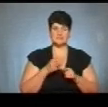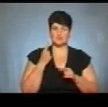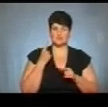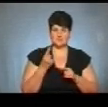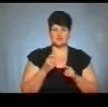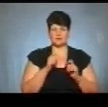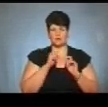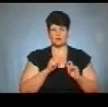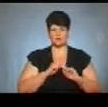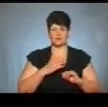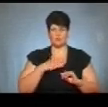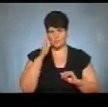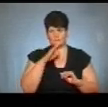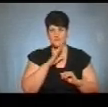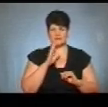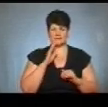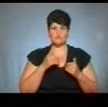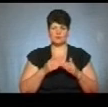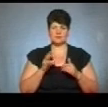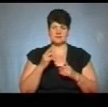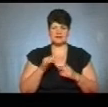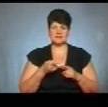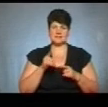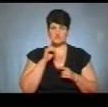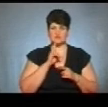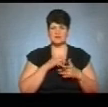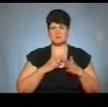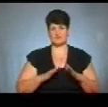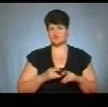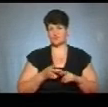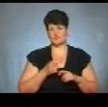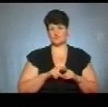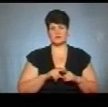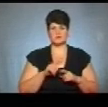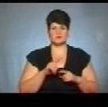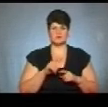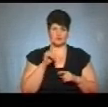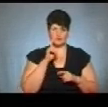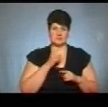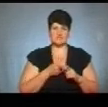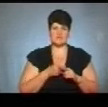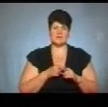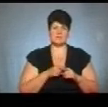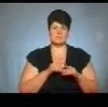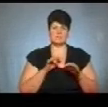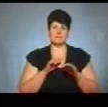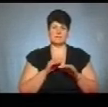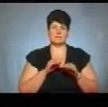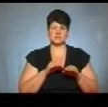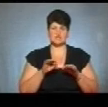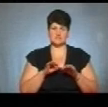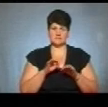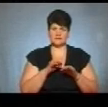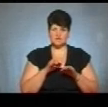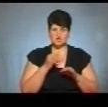небагатьох подарунків моїх батьків на випускний. Це дуже зручне плаття, в ньому дуже зручно і не жарко. Це машинна вишивка, вони довго вишивалися, дуже довго